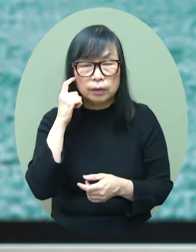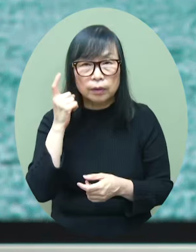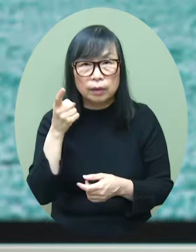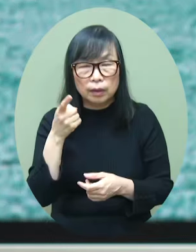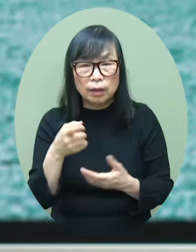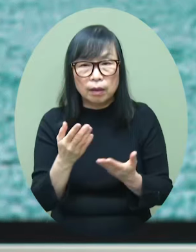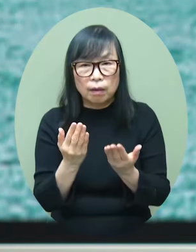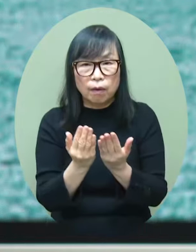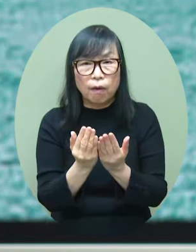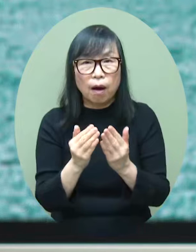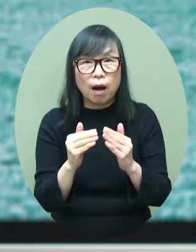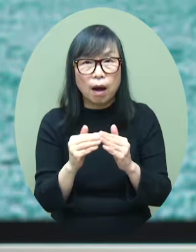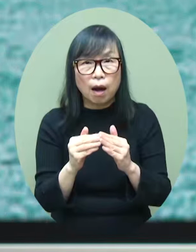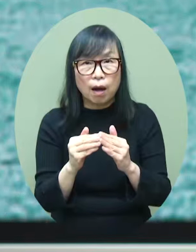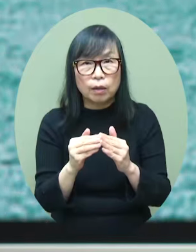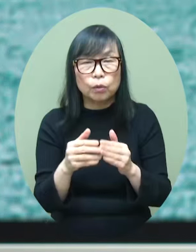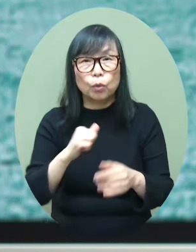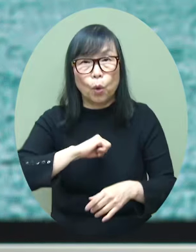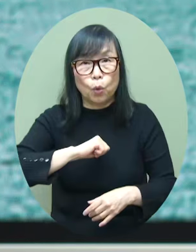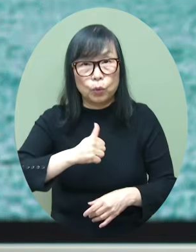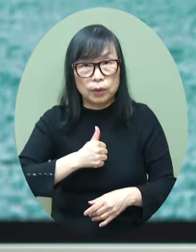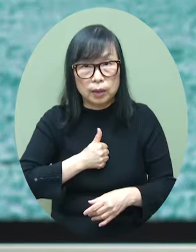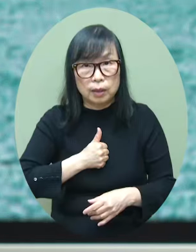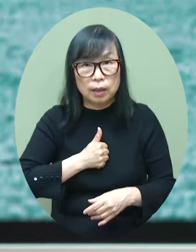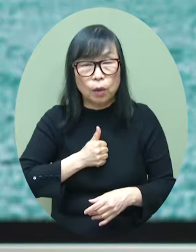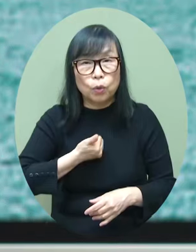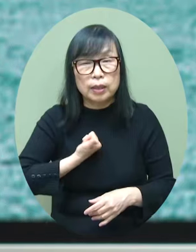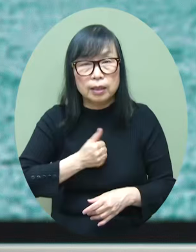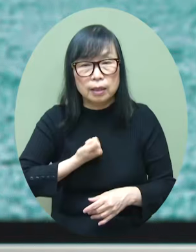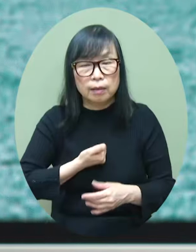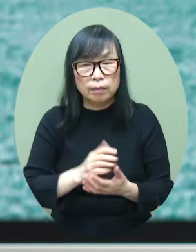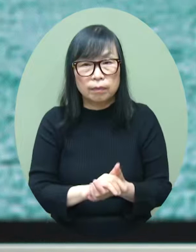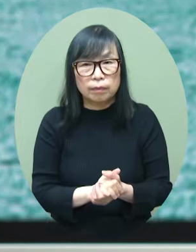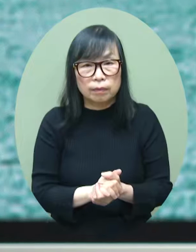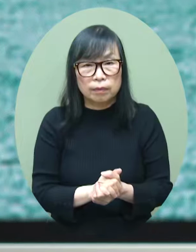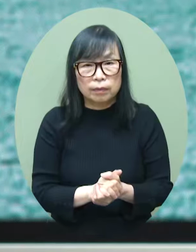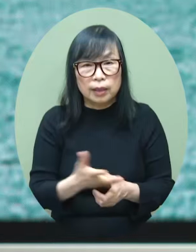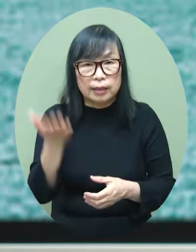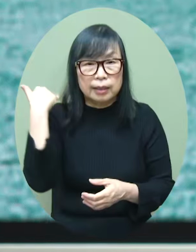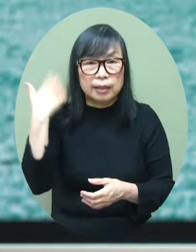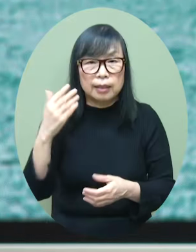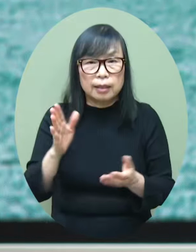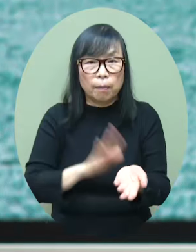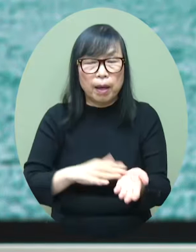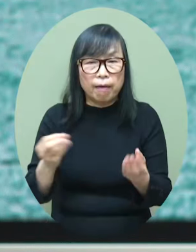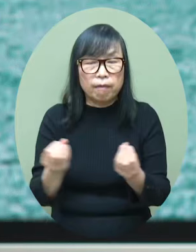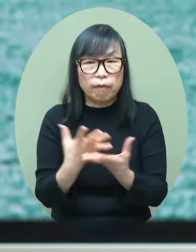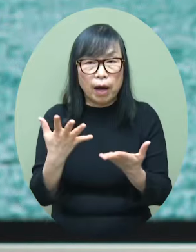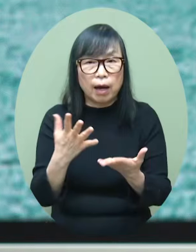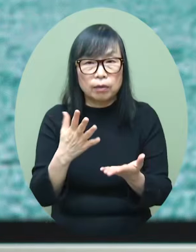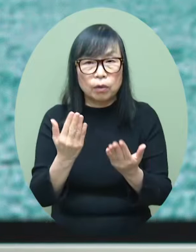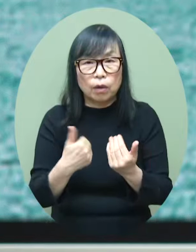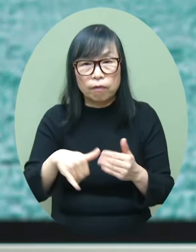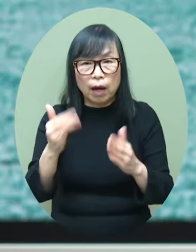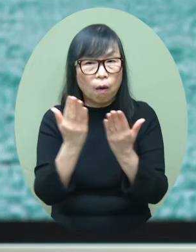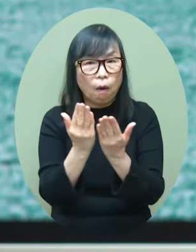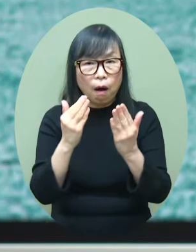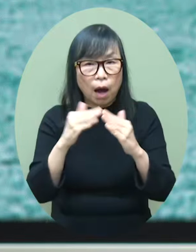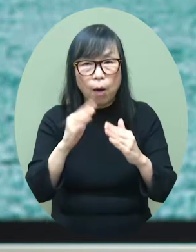嗰間就個老師就係較早前已經病發咧，就已經冇翻學。睇